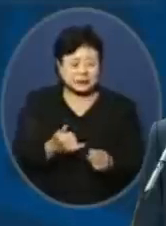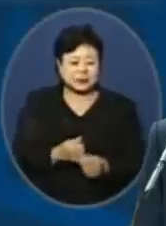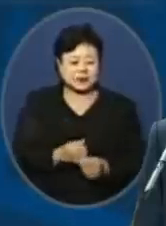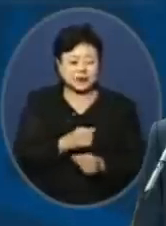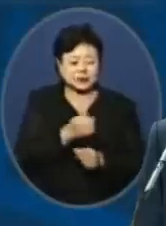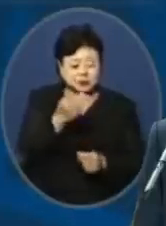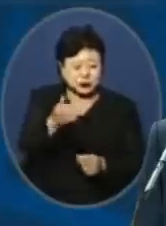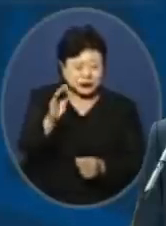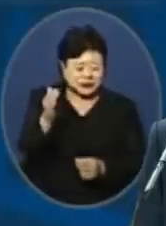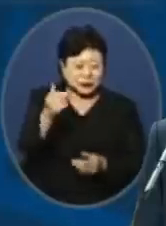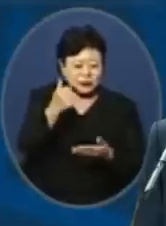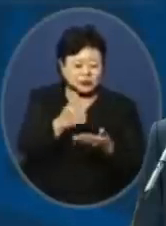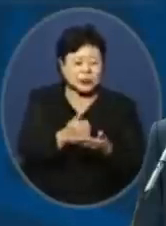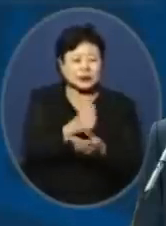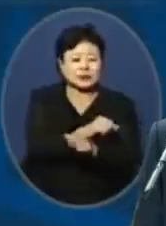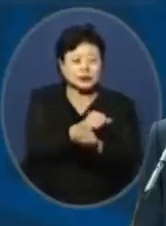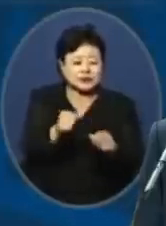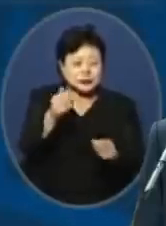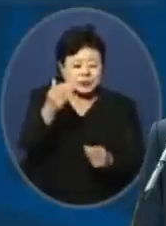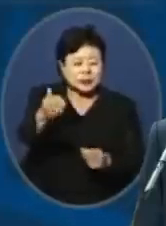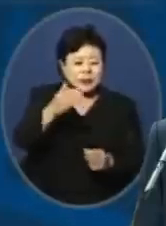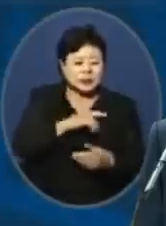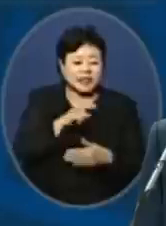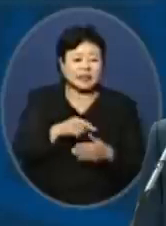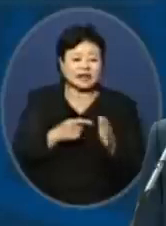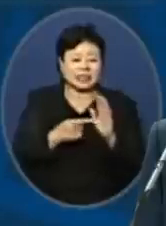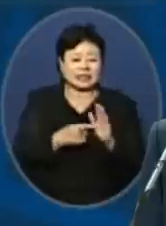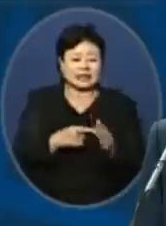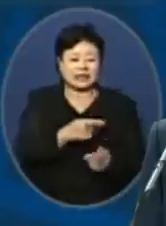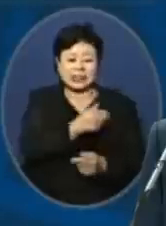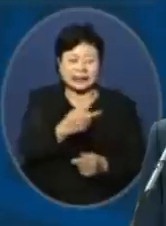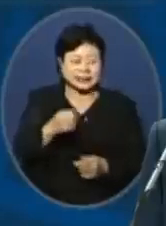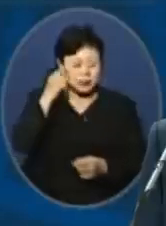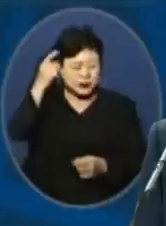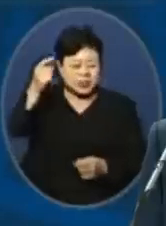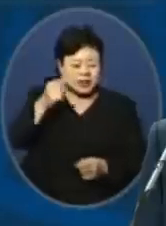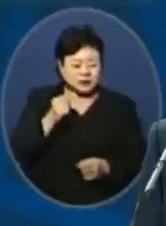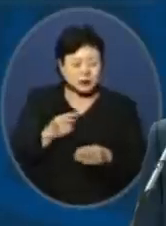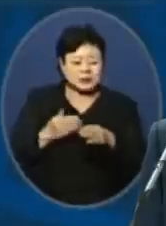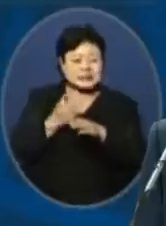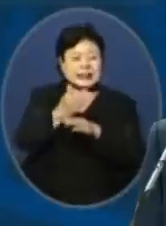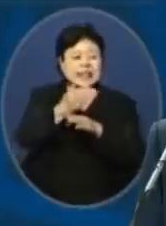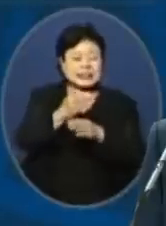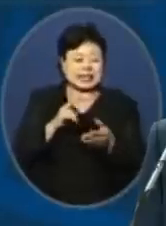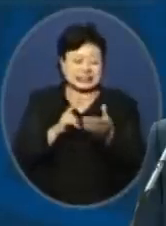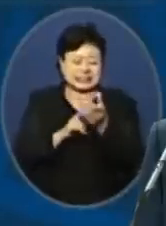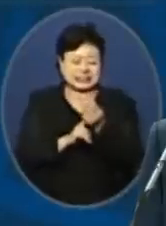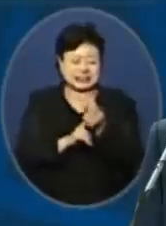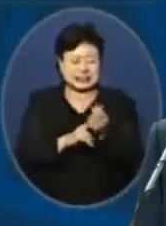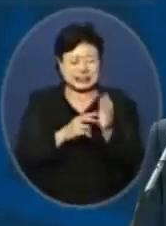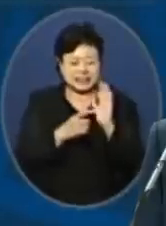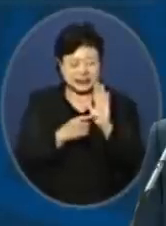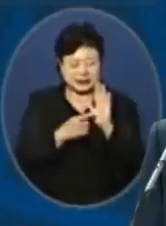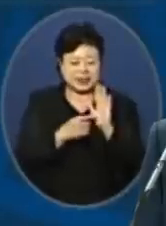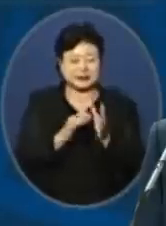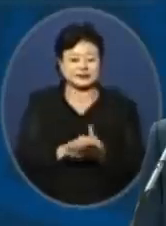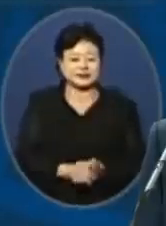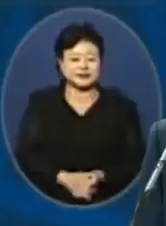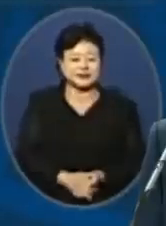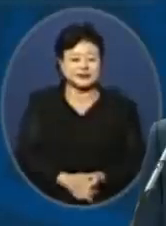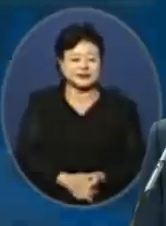사람을 용서하게 되는 것이다. 죄의 용서는 당신과 내 안에 나타나는 가장 위대한 초자연적인